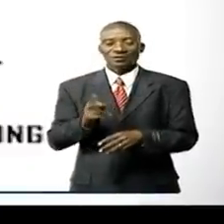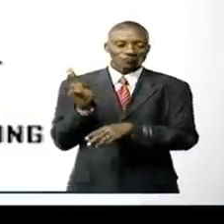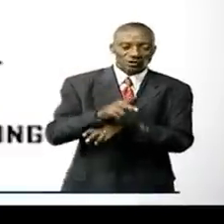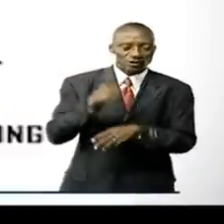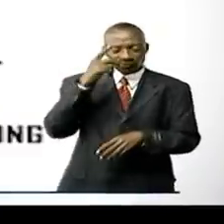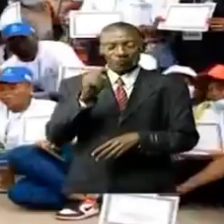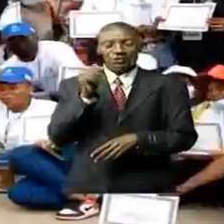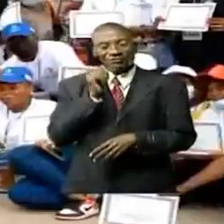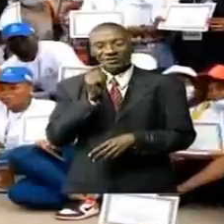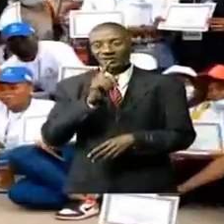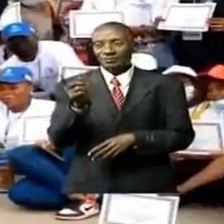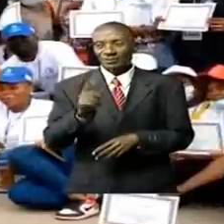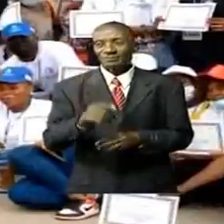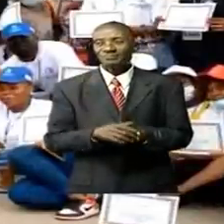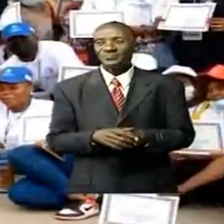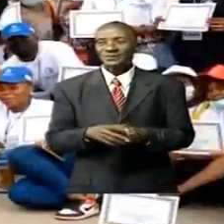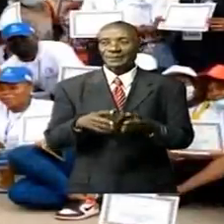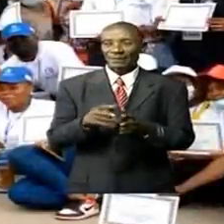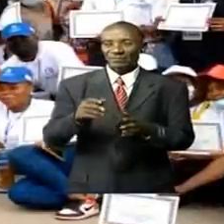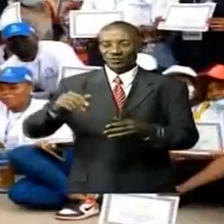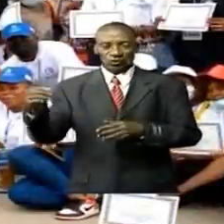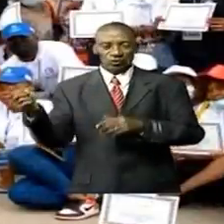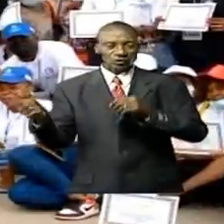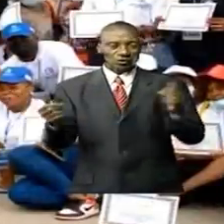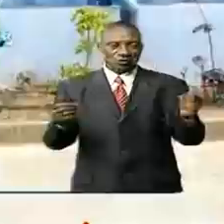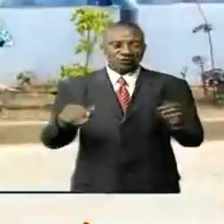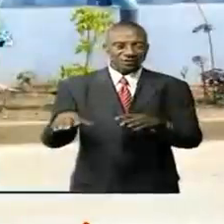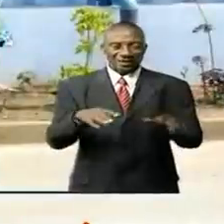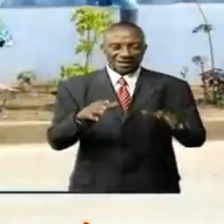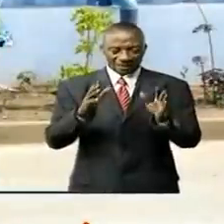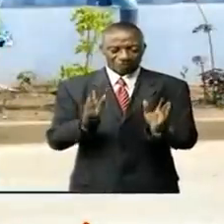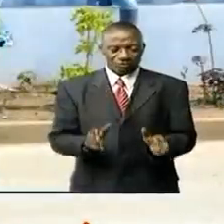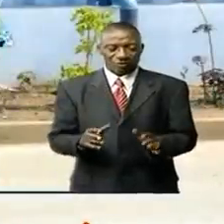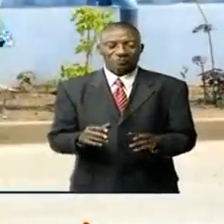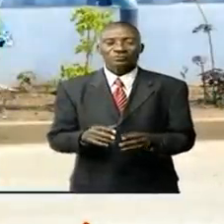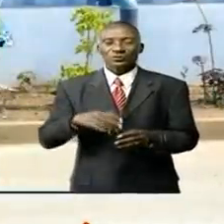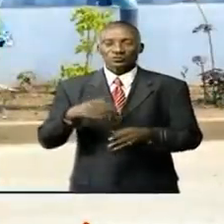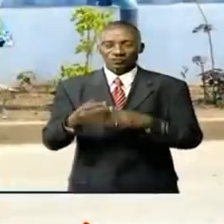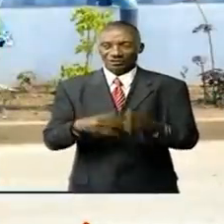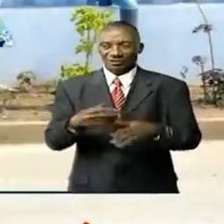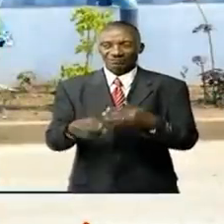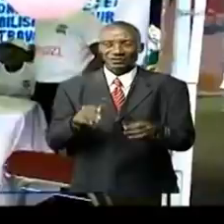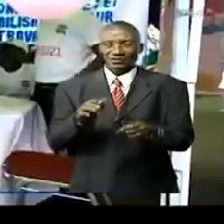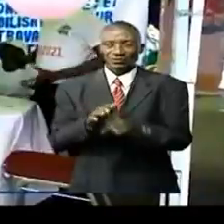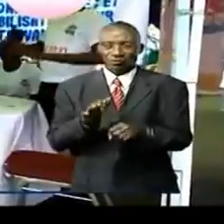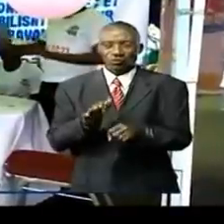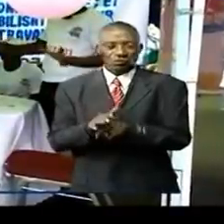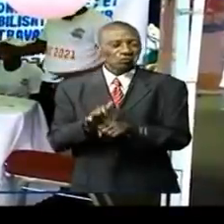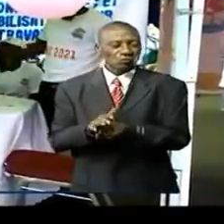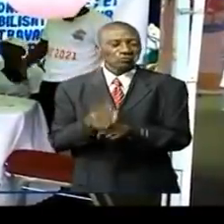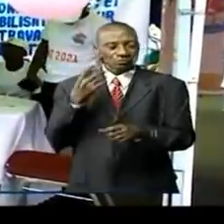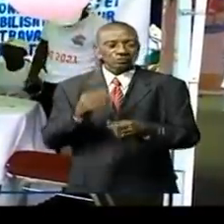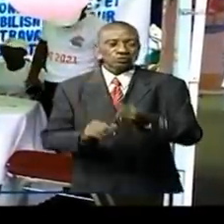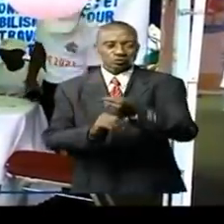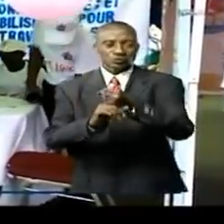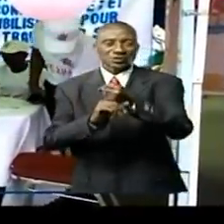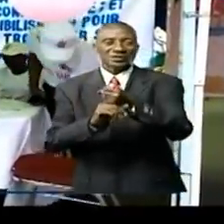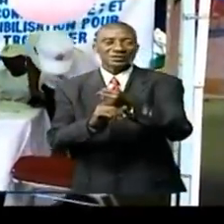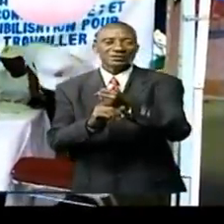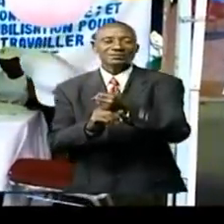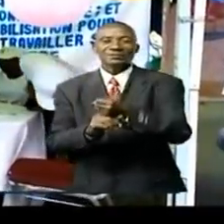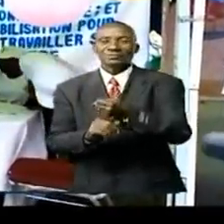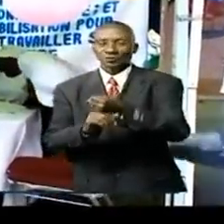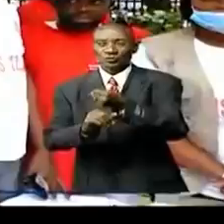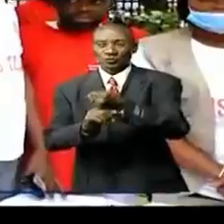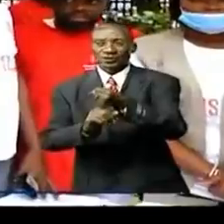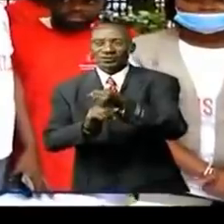avec d'autres acteurs la plateforme Hub qui fournit un paquet d'activités de manière intégrée et coordonnée. Cela